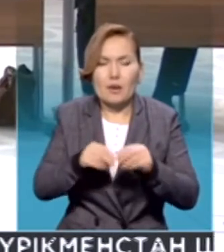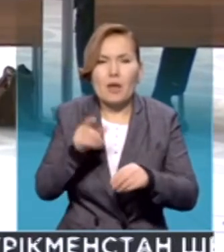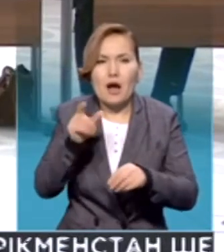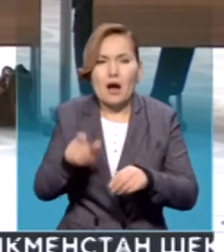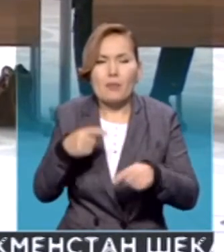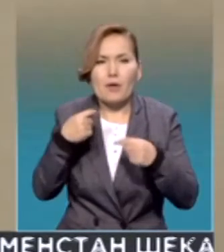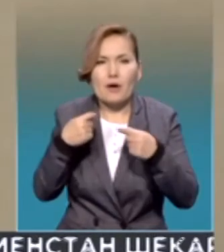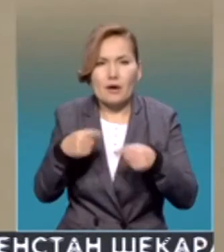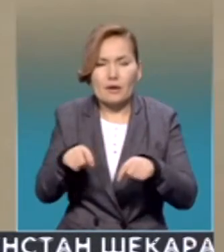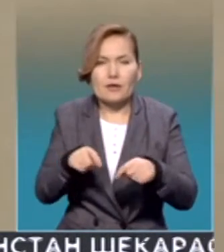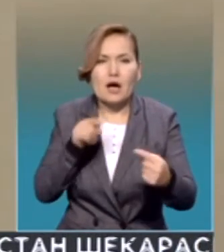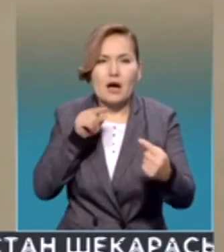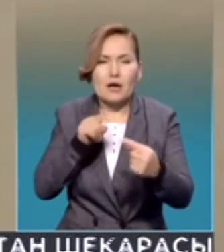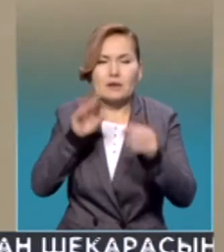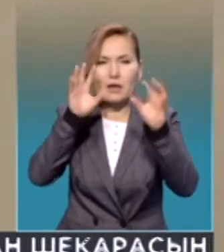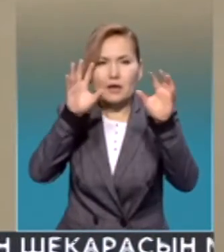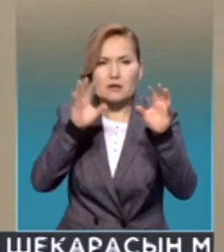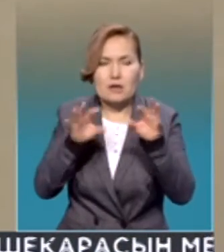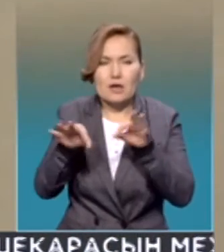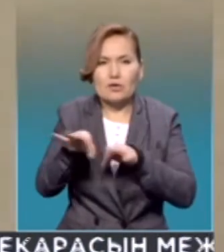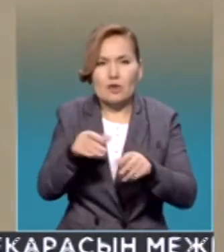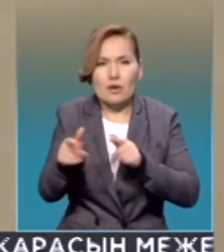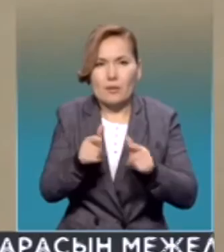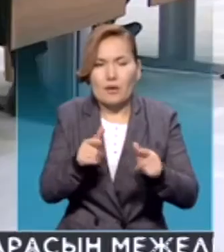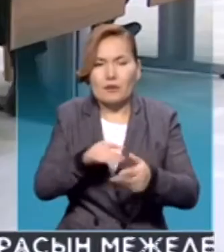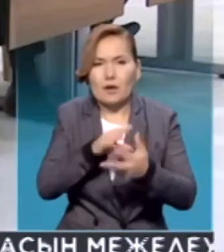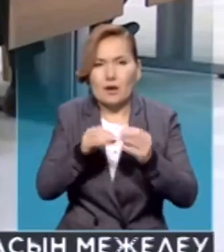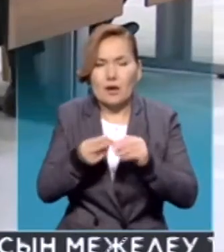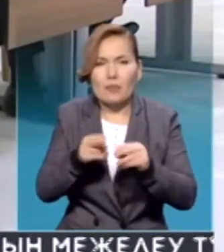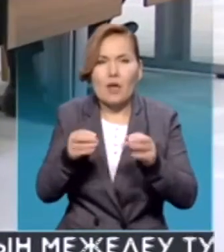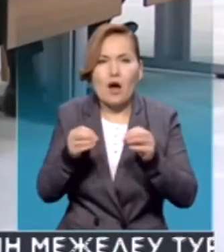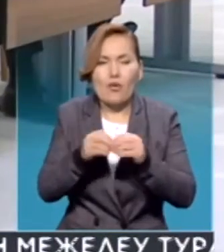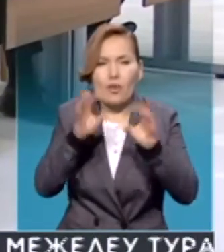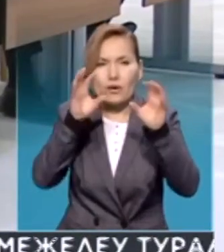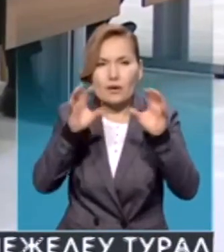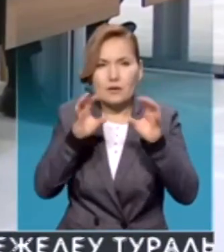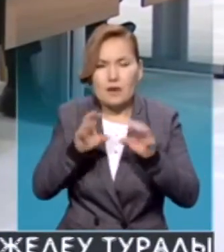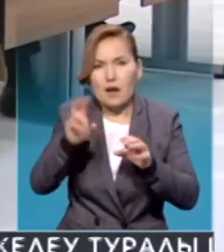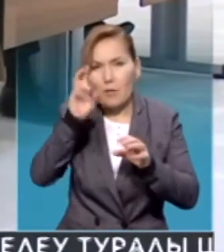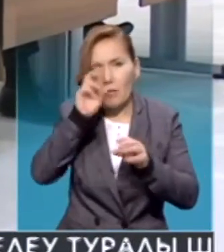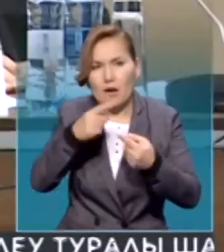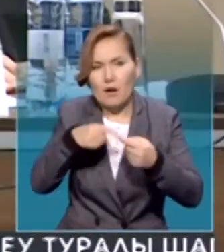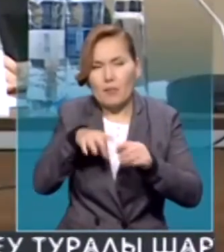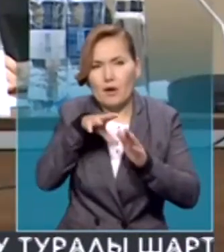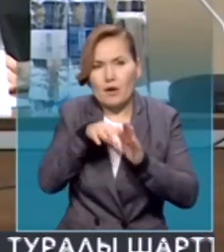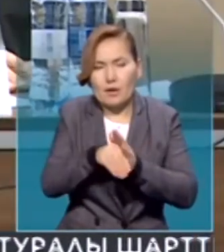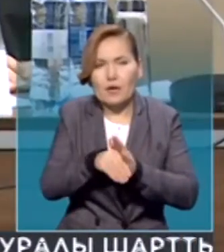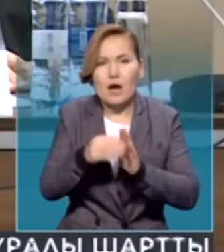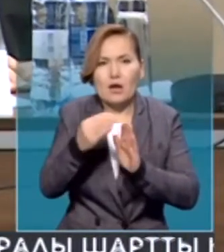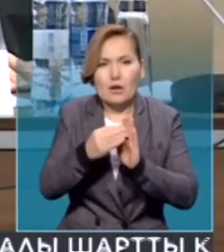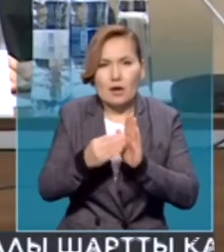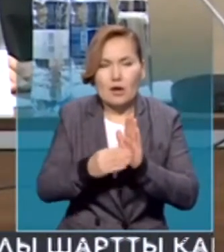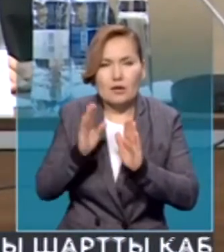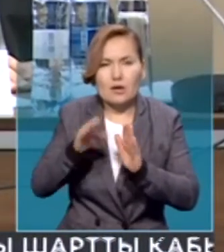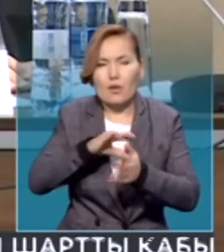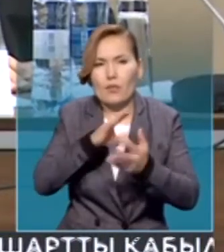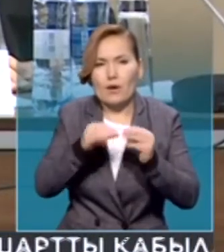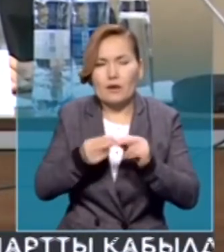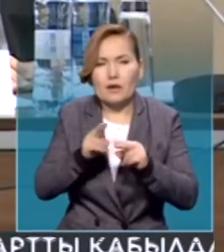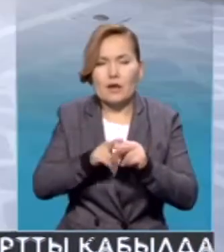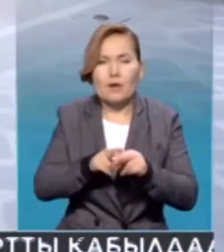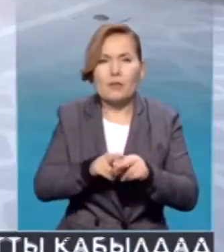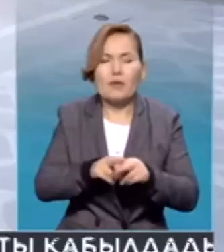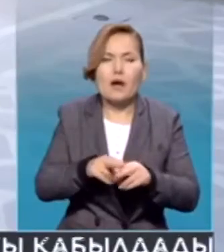саудасына қарсы күрес туралы заң жобасын әзірлеп жатыр. Қазір бұл сала 10 заң мен мемлекеттік органдардың әртүрлі бұйрықтарымен реттеледі. Соның салдарынан